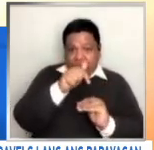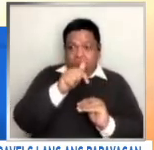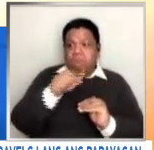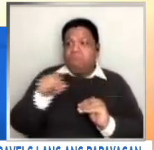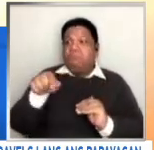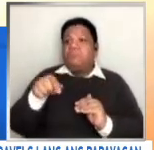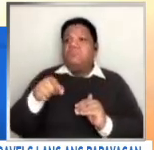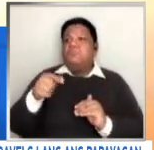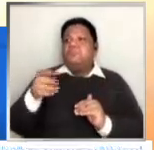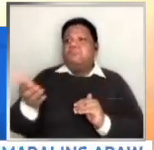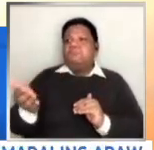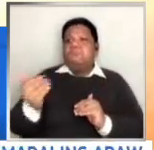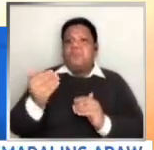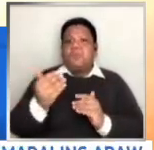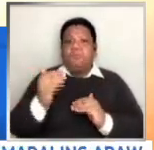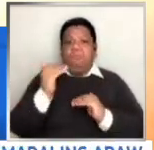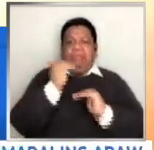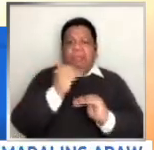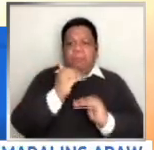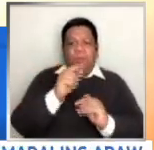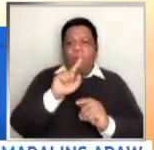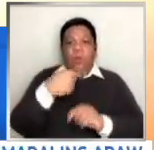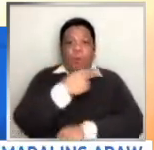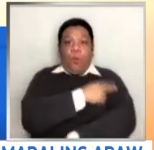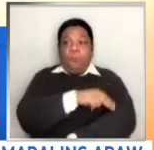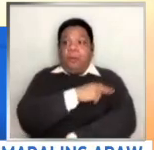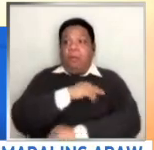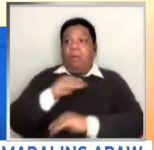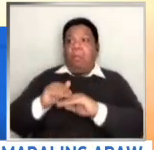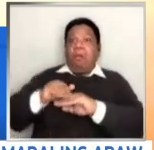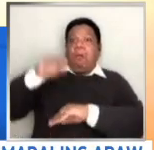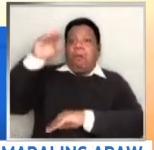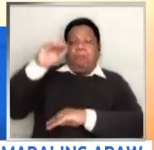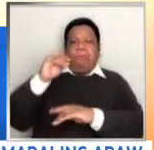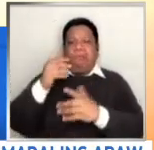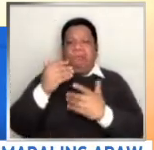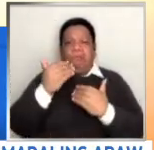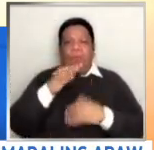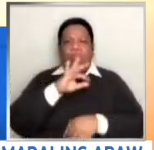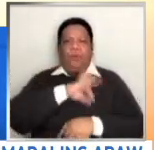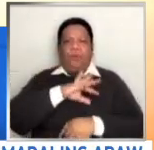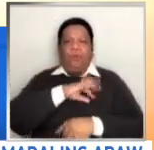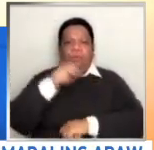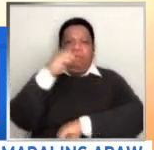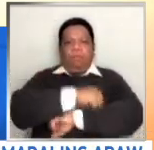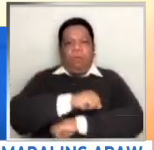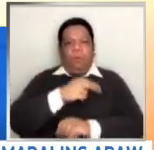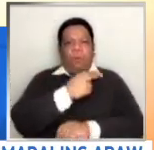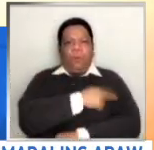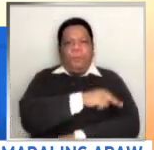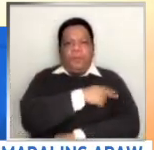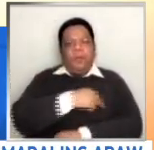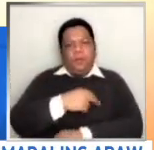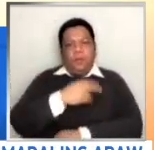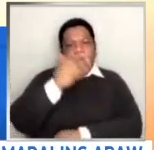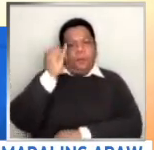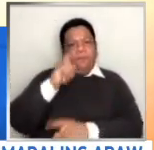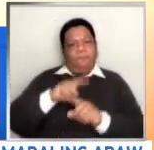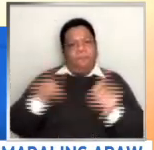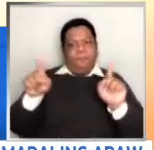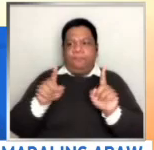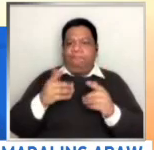napakalaki, hanggang doon lang siya sa binibigay ng benefit package. So lugi naman yung hospital kasi malaki po talaga yung difference. Very special